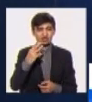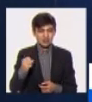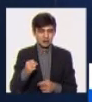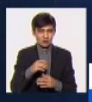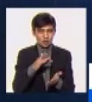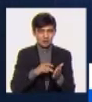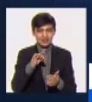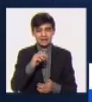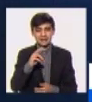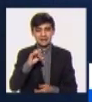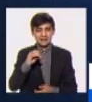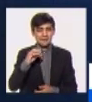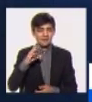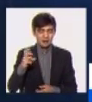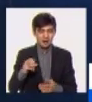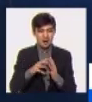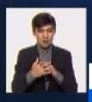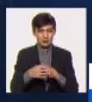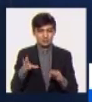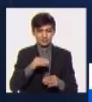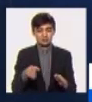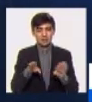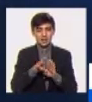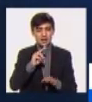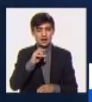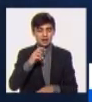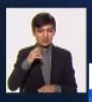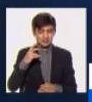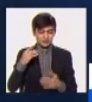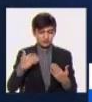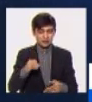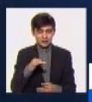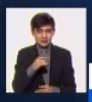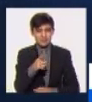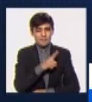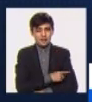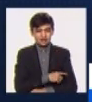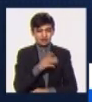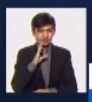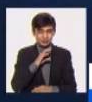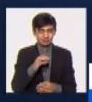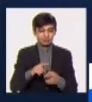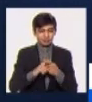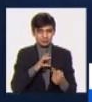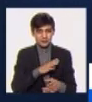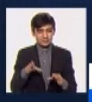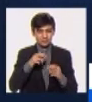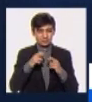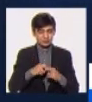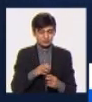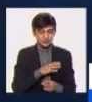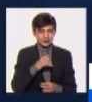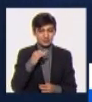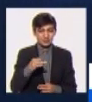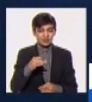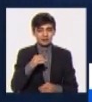Келлеровка ауылы карантинге жабылды. Ал Петропавлдағы инфекциялық аурухананың мейірбикесі коронавирусқа шалдыққандарға қарақ белген. Медицина